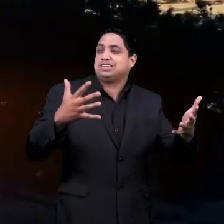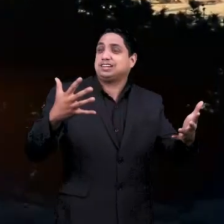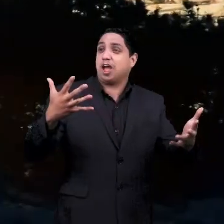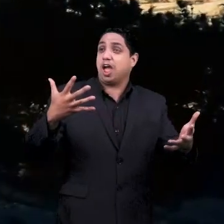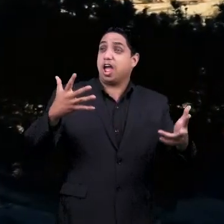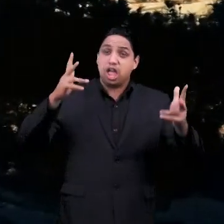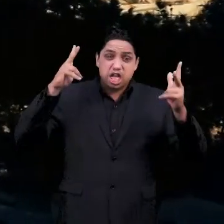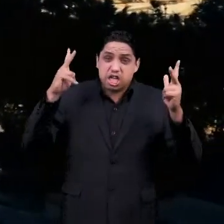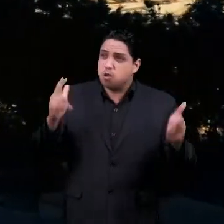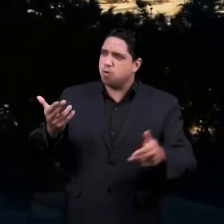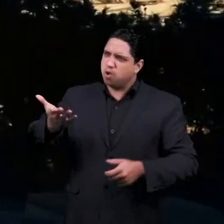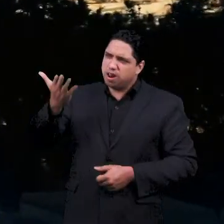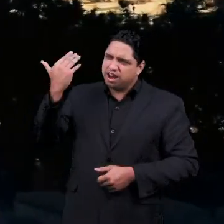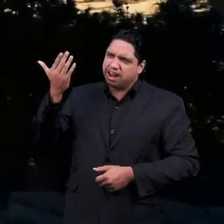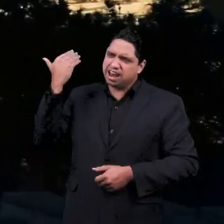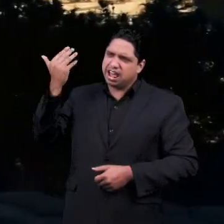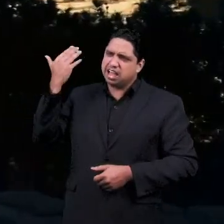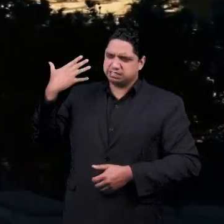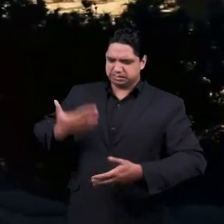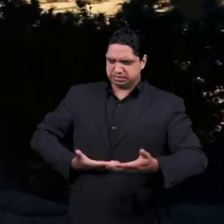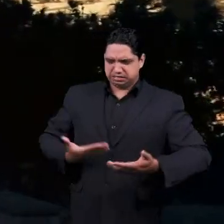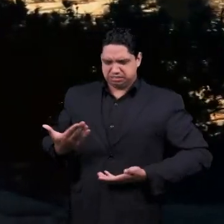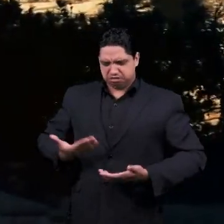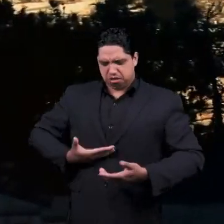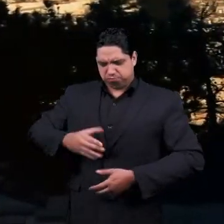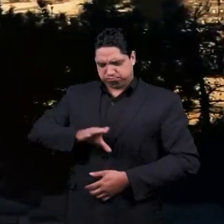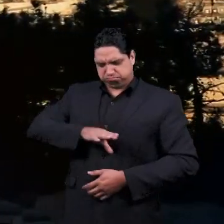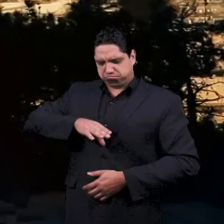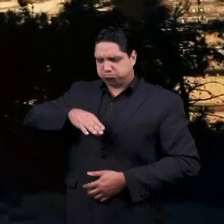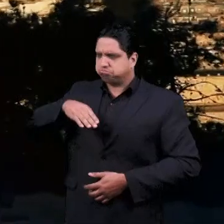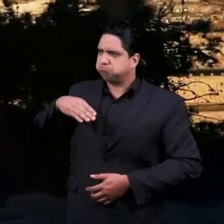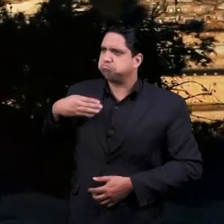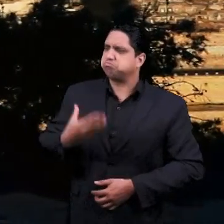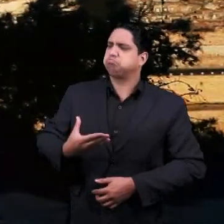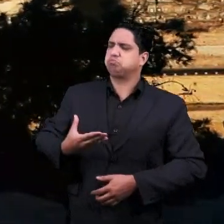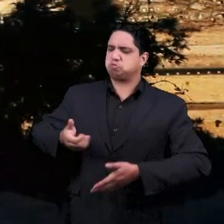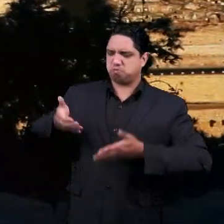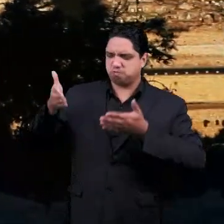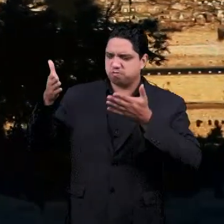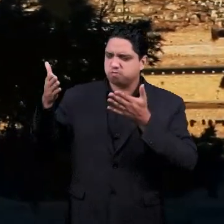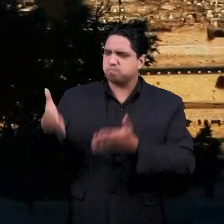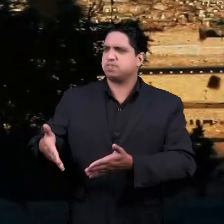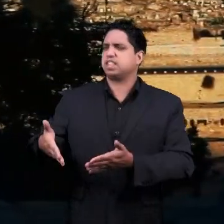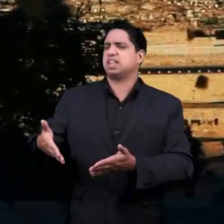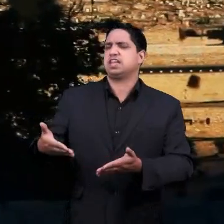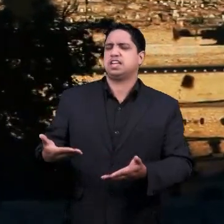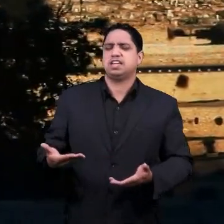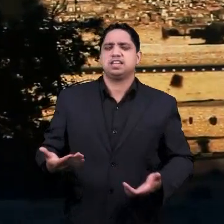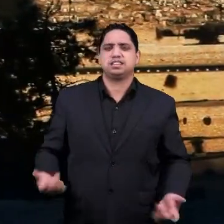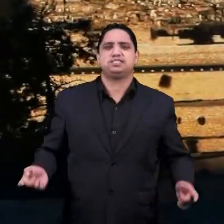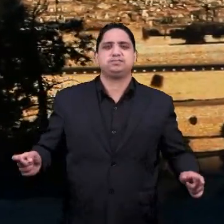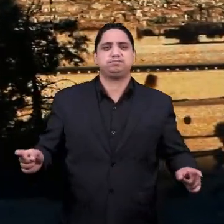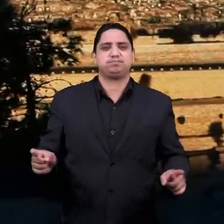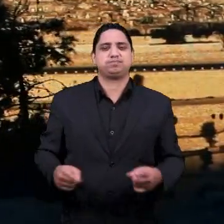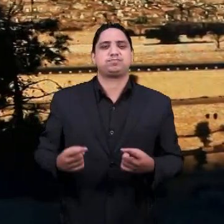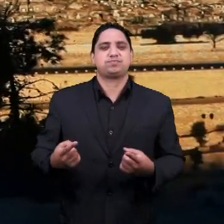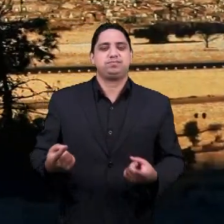Зажги пламя в народе, как горело оно в первых